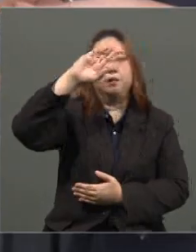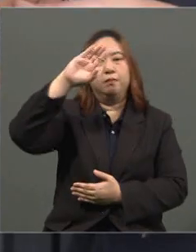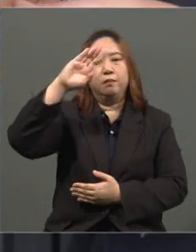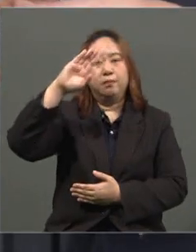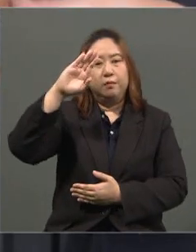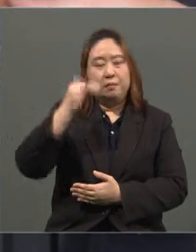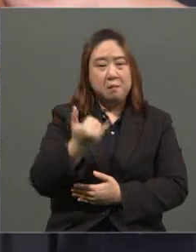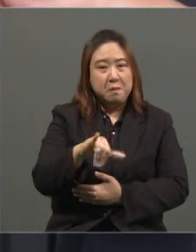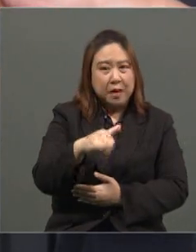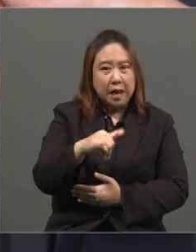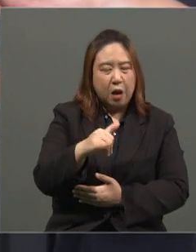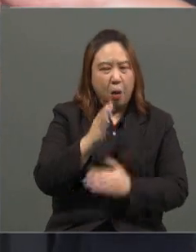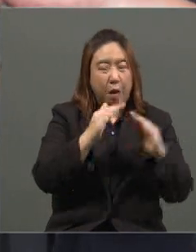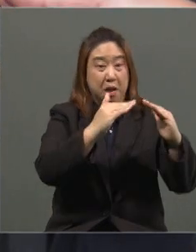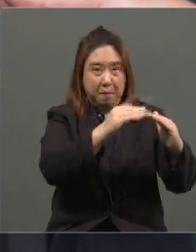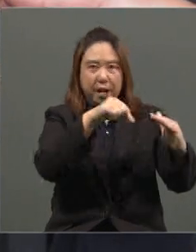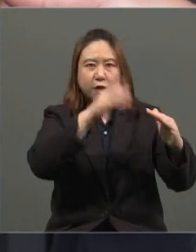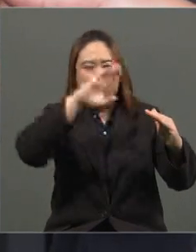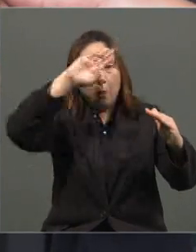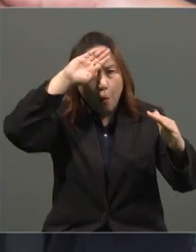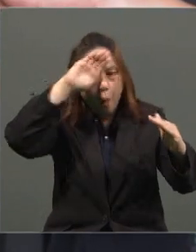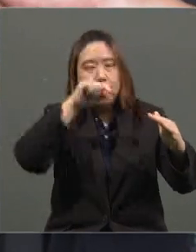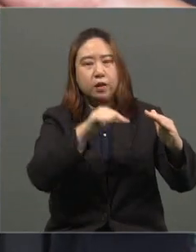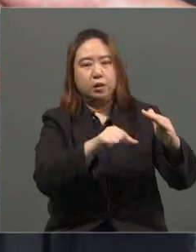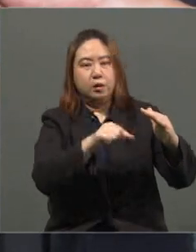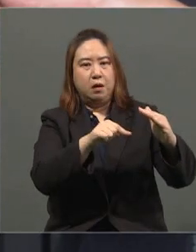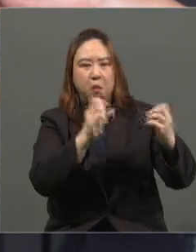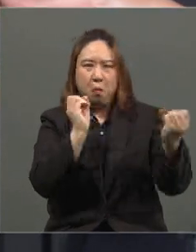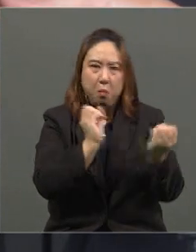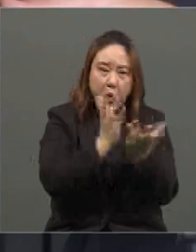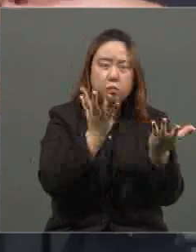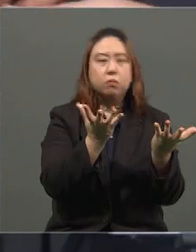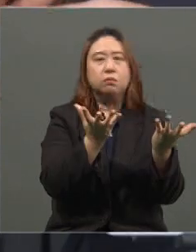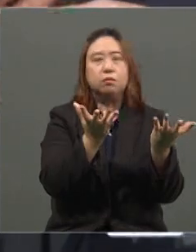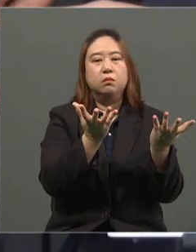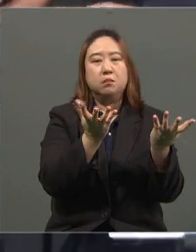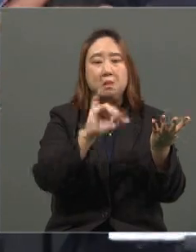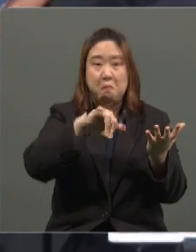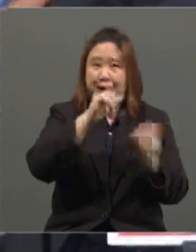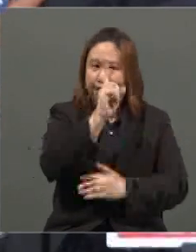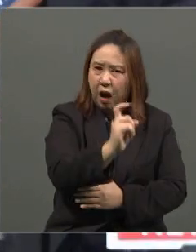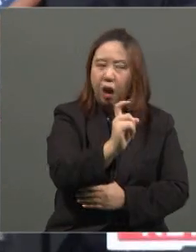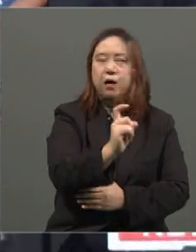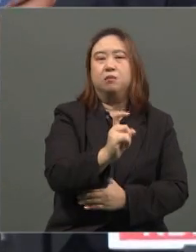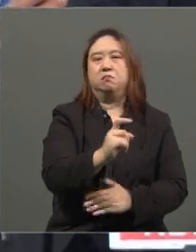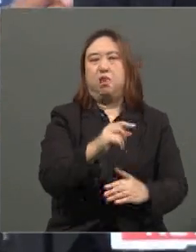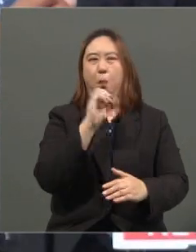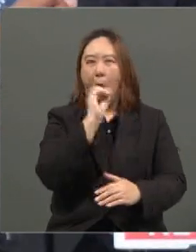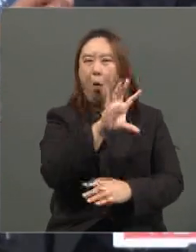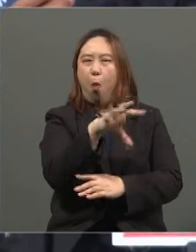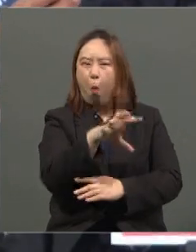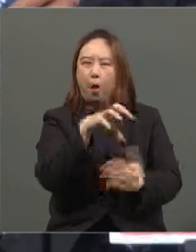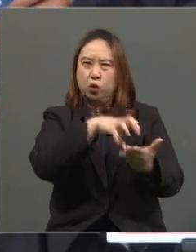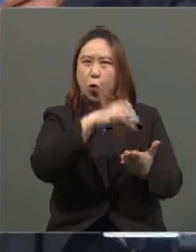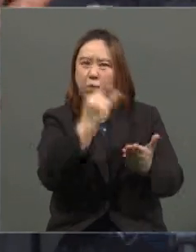างว่าเดี๋ยวจะมีการคนป่วยในบ้านอาจจะมีการเกิดอุบัติเหตุหรือบางรายก็อ้างว่าจะมีคนเสียชีวิตนะครับทางผู้เสียห